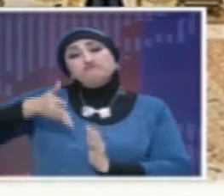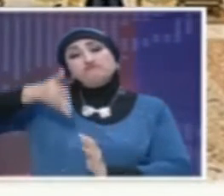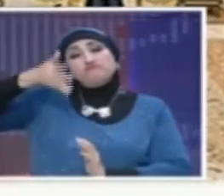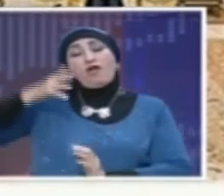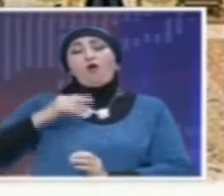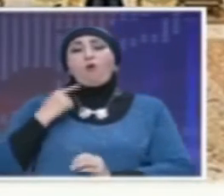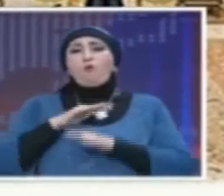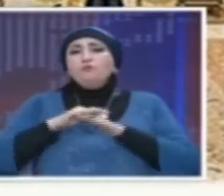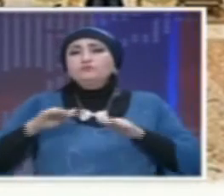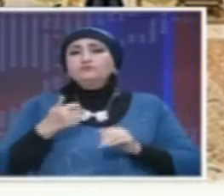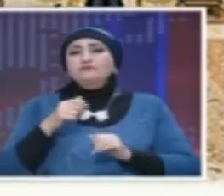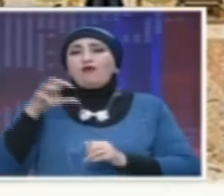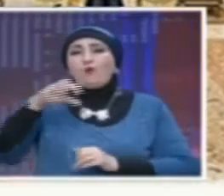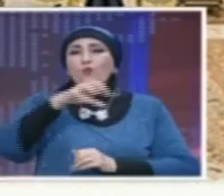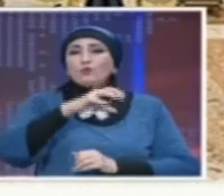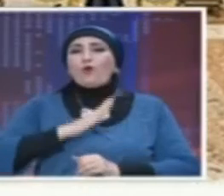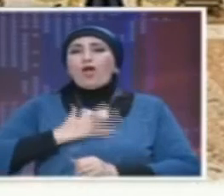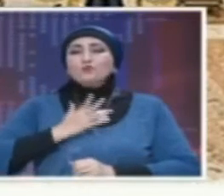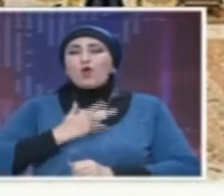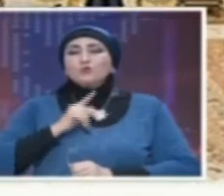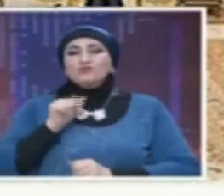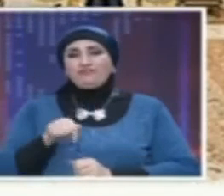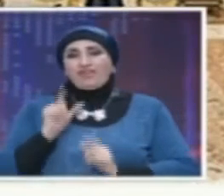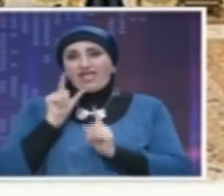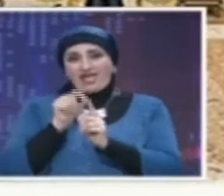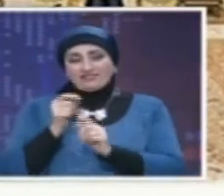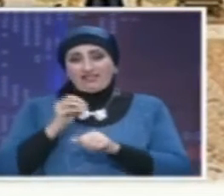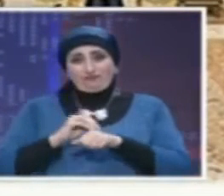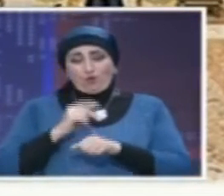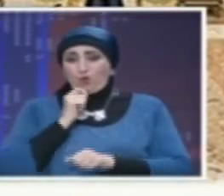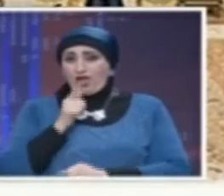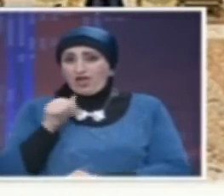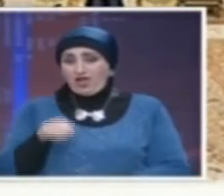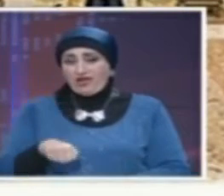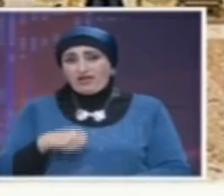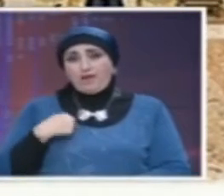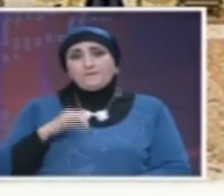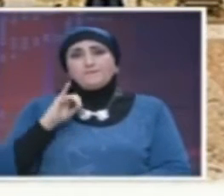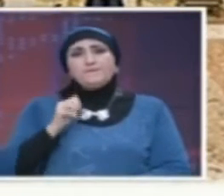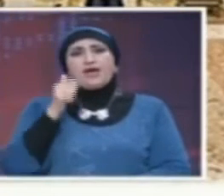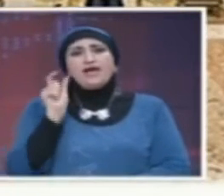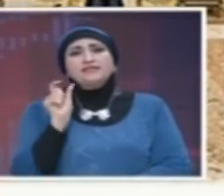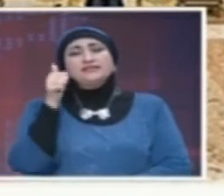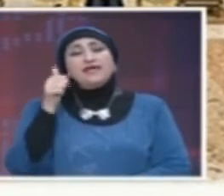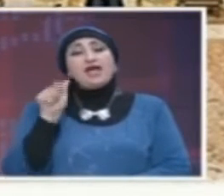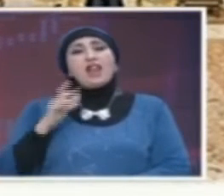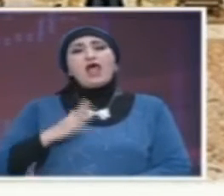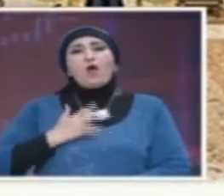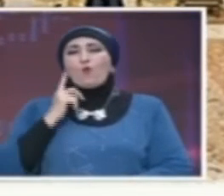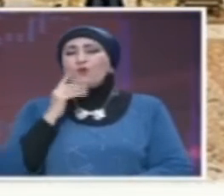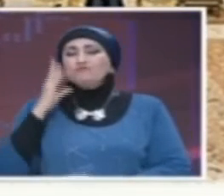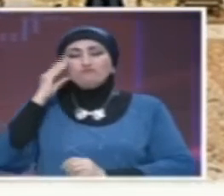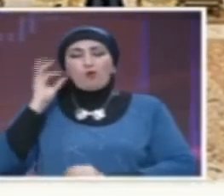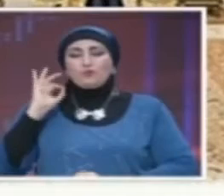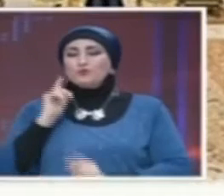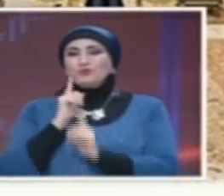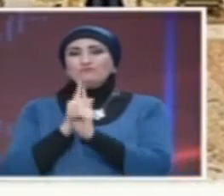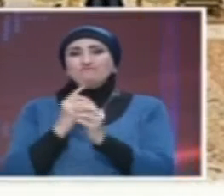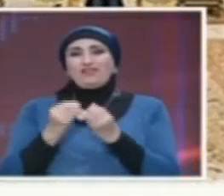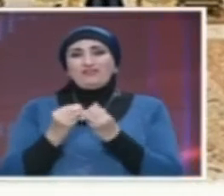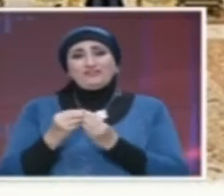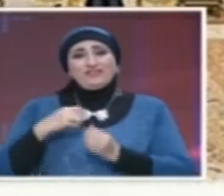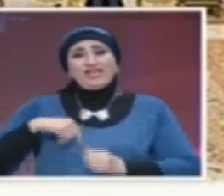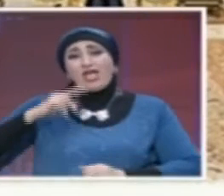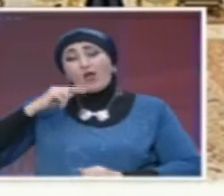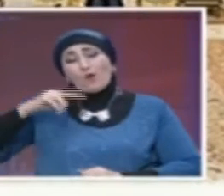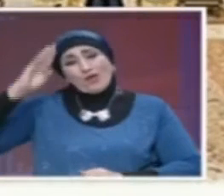الذي تصبو إليه الدول الإفريقية. من جانبه أعرب السيد مالانجي عن تشرفه بلقاء السيد الرئيس ناقلا